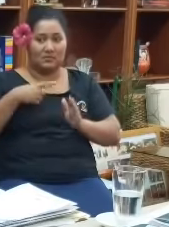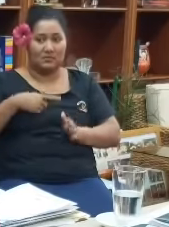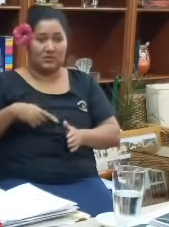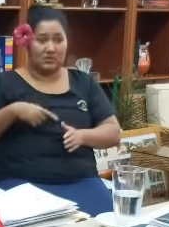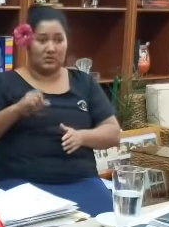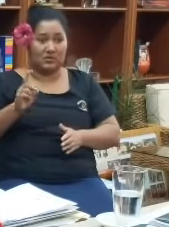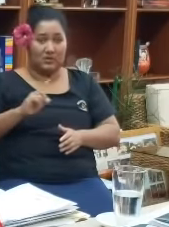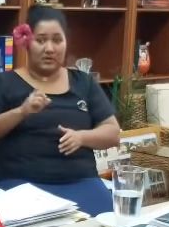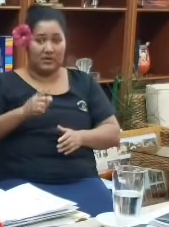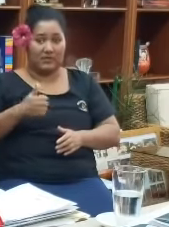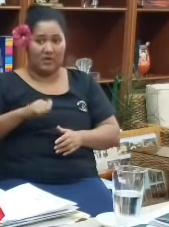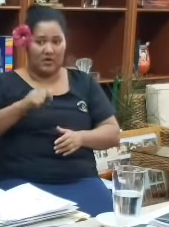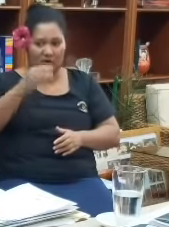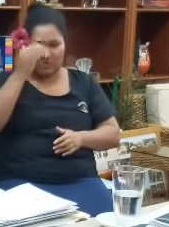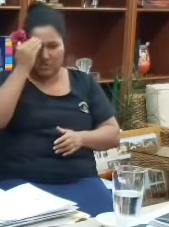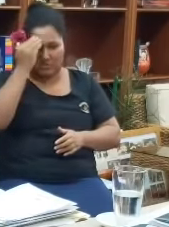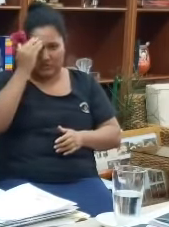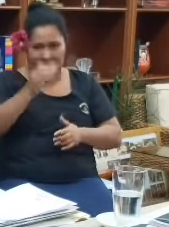katalosis a